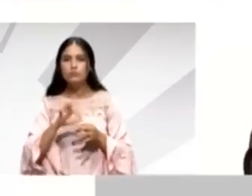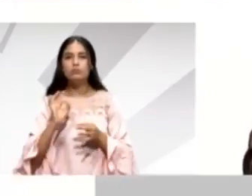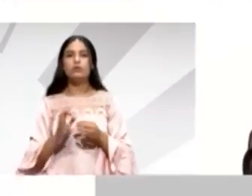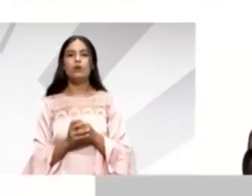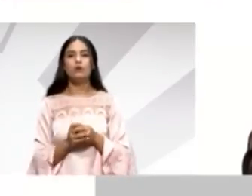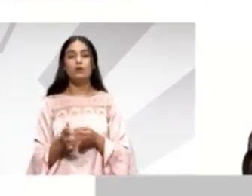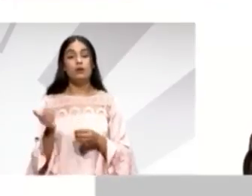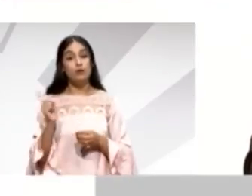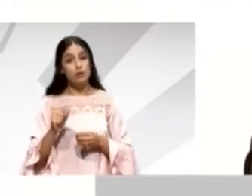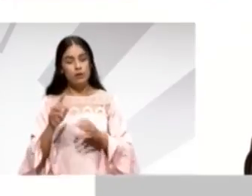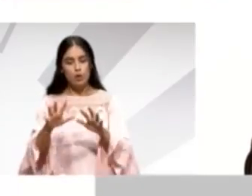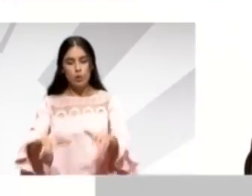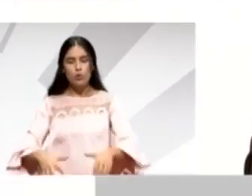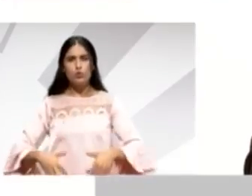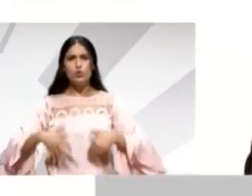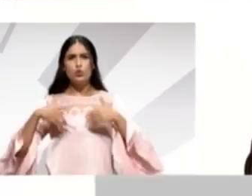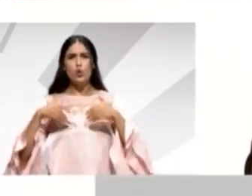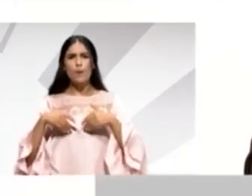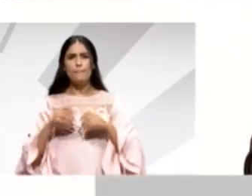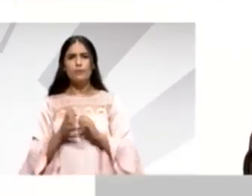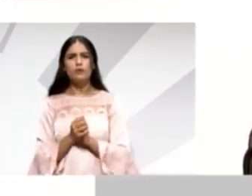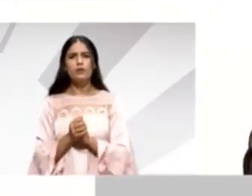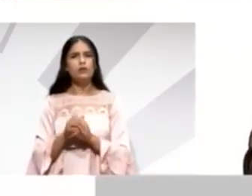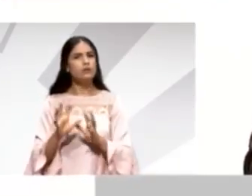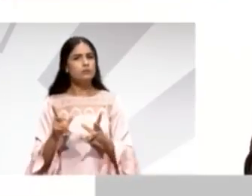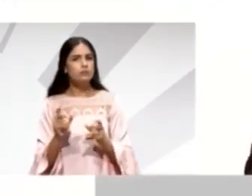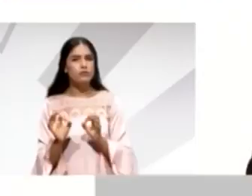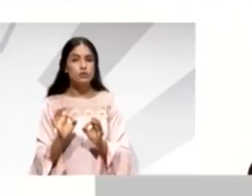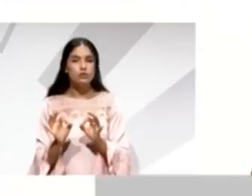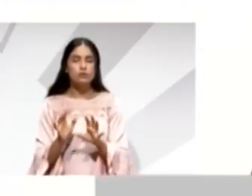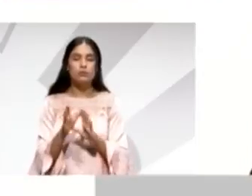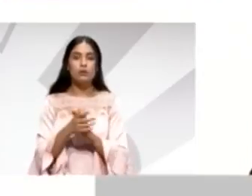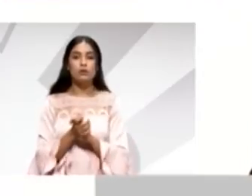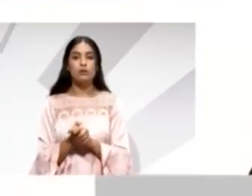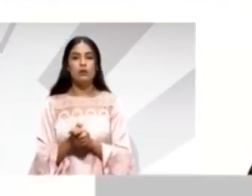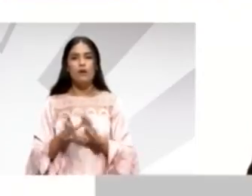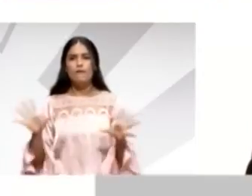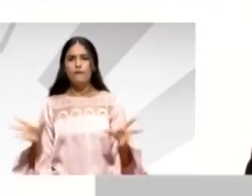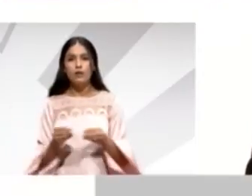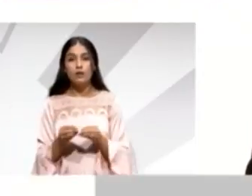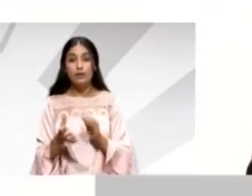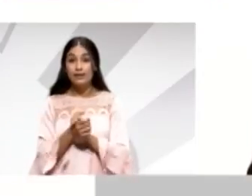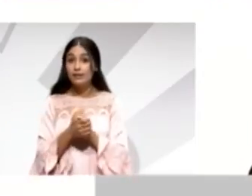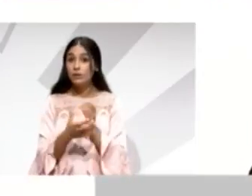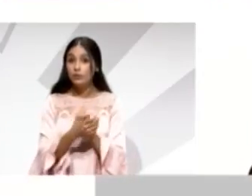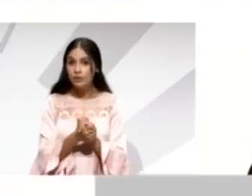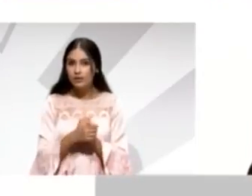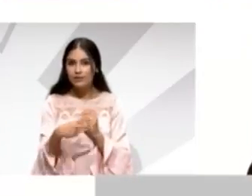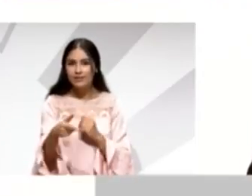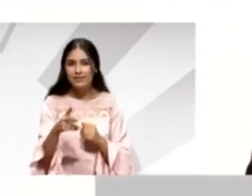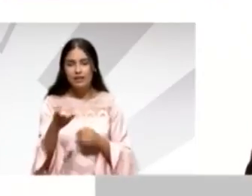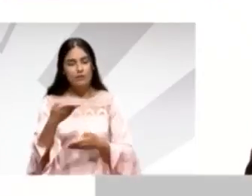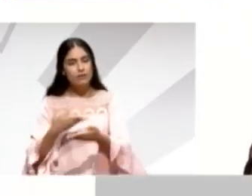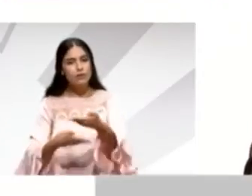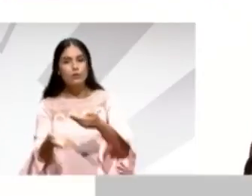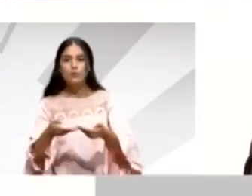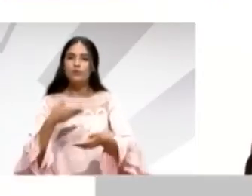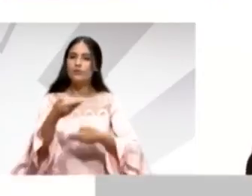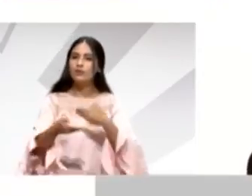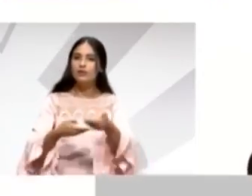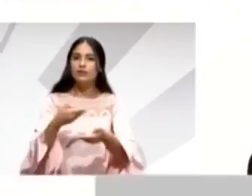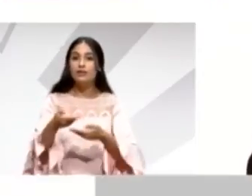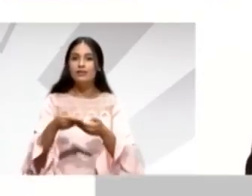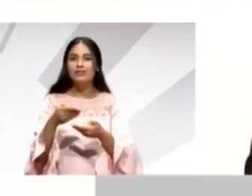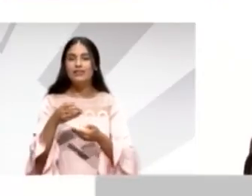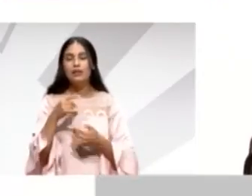النواب لا بد من تسويتها النهائيه داخل البلاد اخيرا ايدي في تفيدني ونفيدك حتى لا ننسى احبك يا